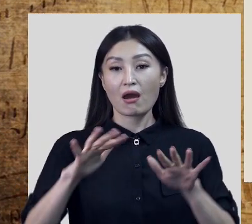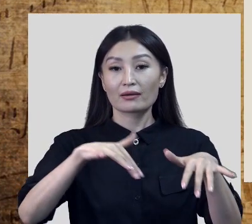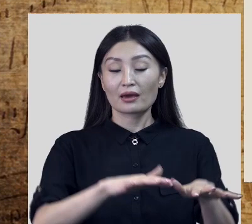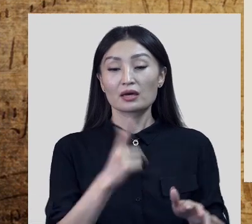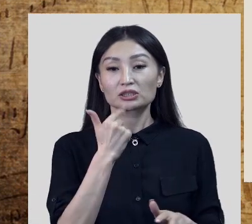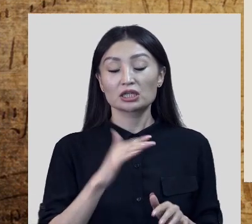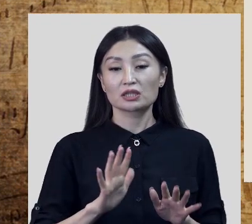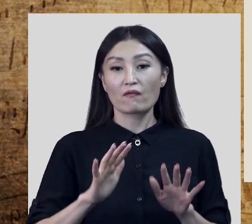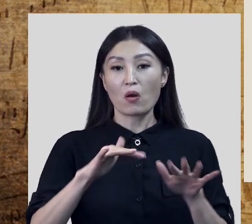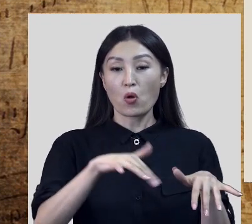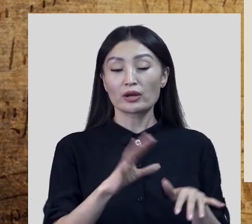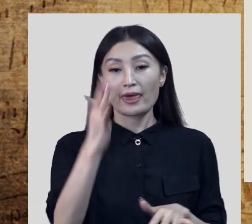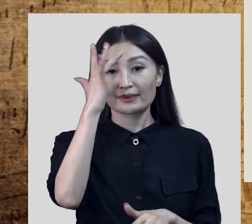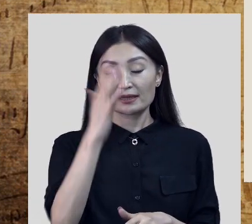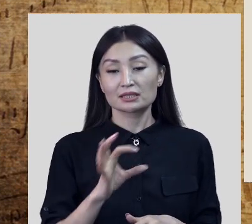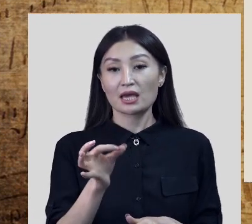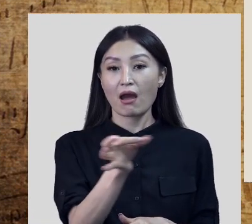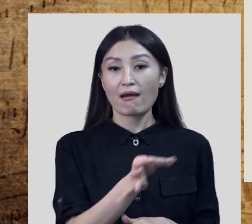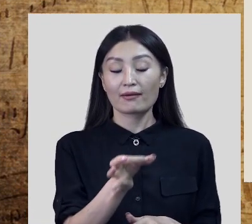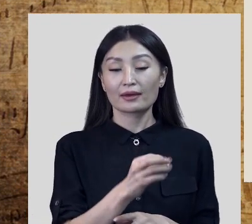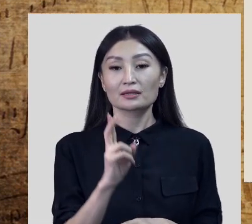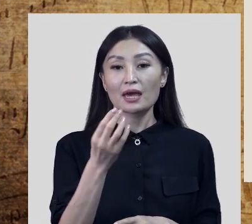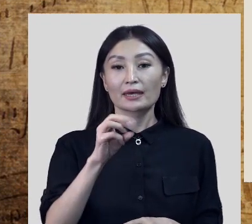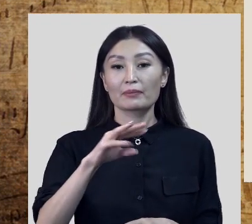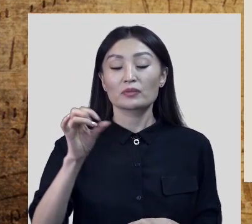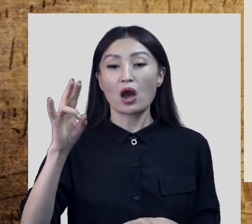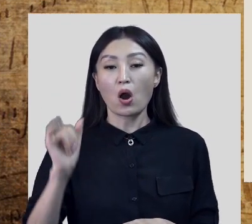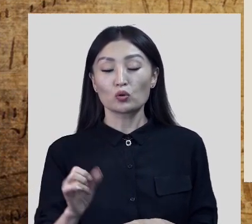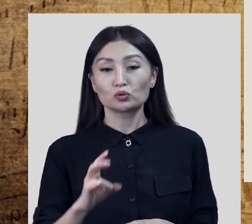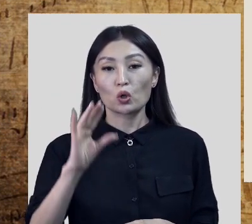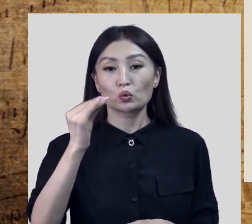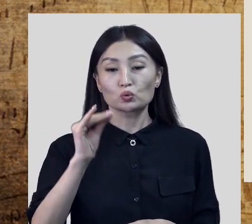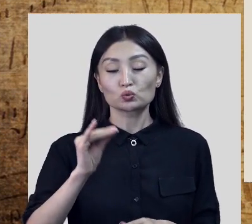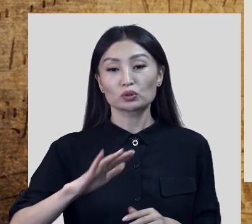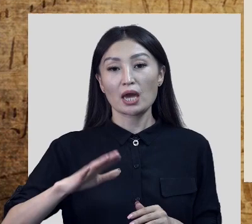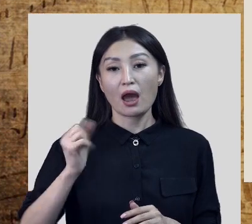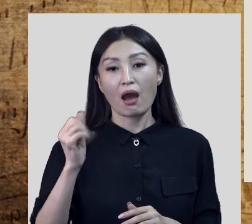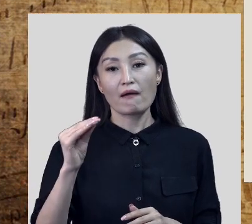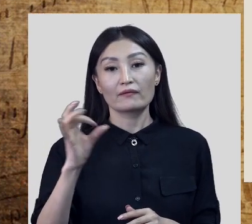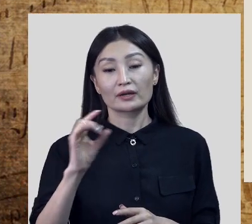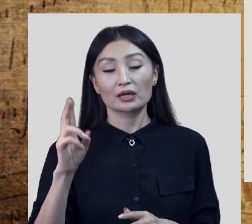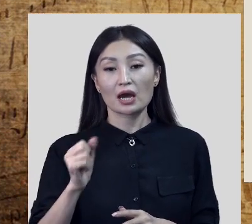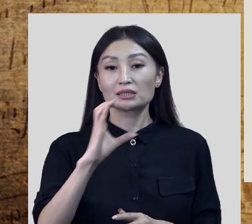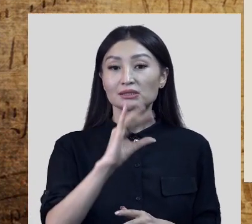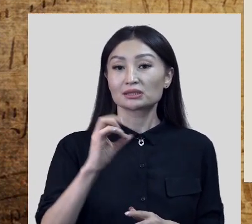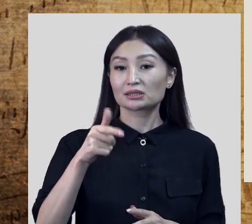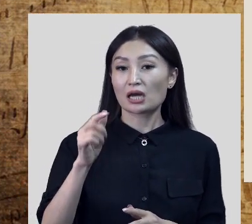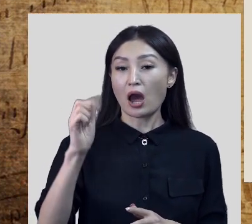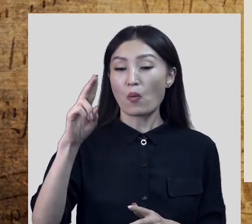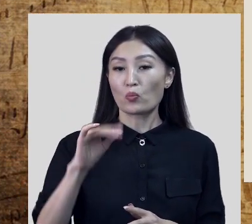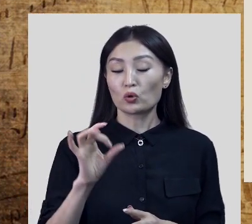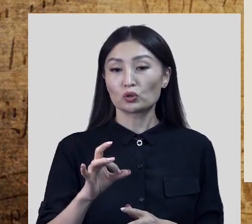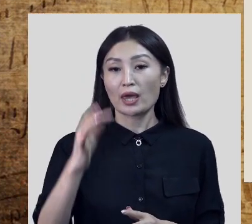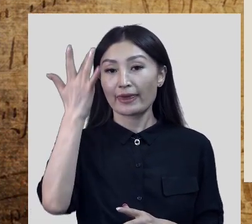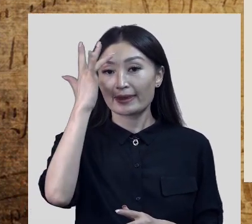красного моря в индийский океан кейптаун на мысе доброй надежды южная оконечность африки сингапур подступы к